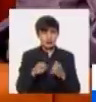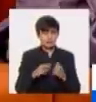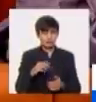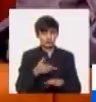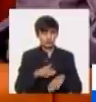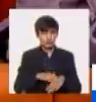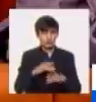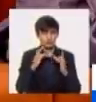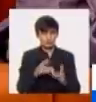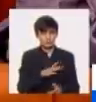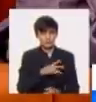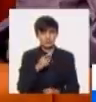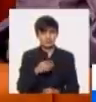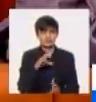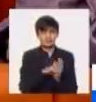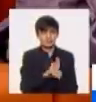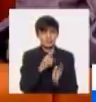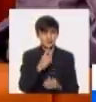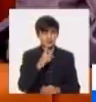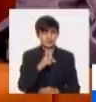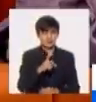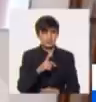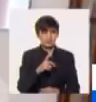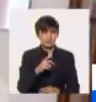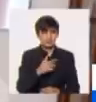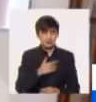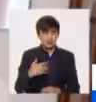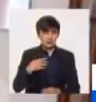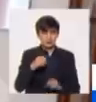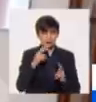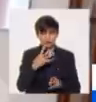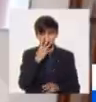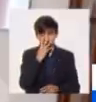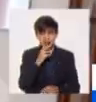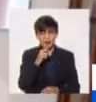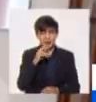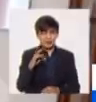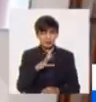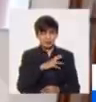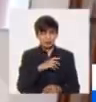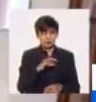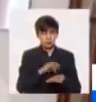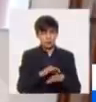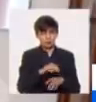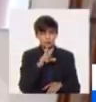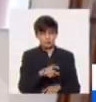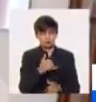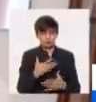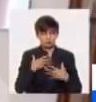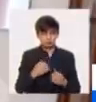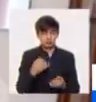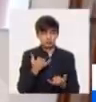түскен науқастарымыз, оның біреуі жасанды өкпе вентиляция аппаратында болған науқастарымыз, жазылып, бүгін